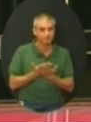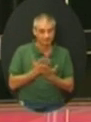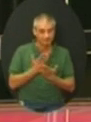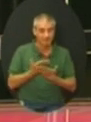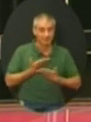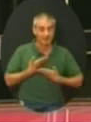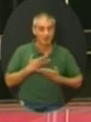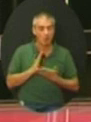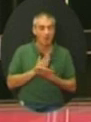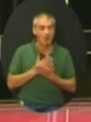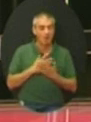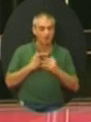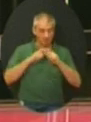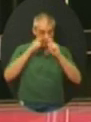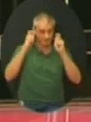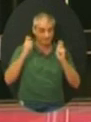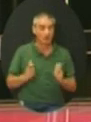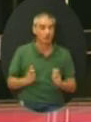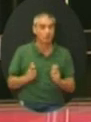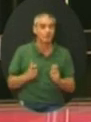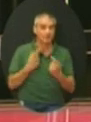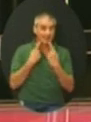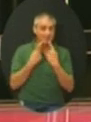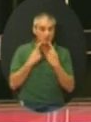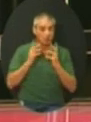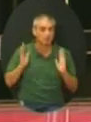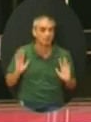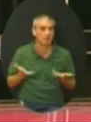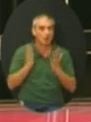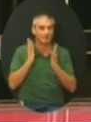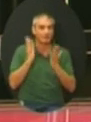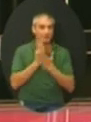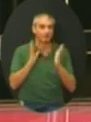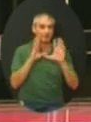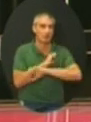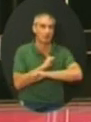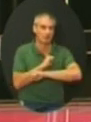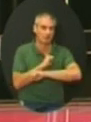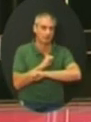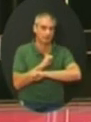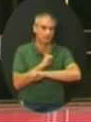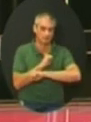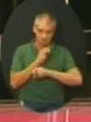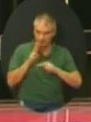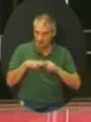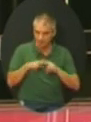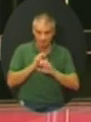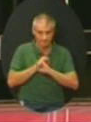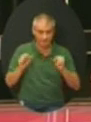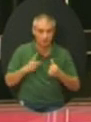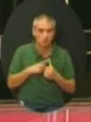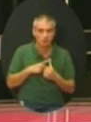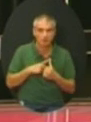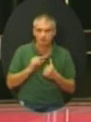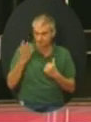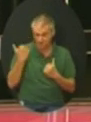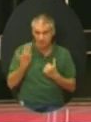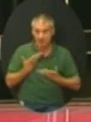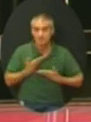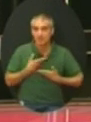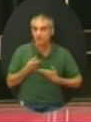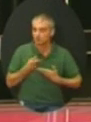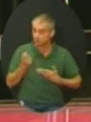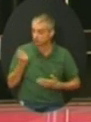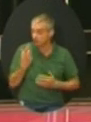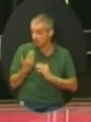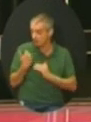שנתקבלה החלטת המגנומטרים בדיון תחוף כל כך בלילה, אחרי פיגוע, אם היא הייתה מתקבלת